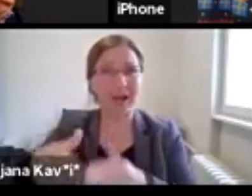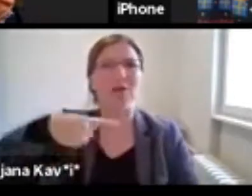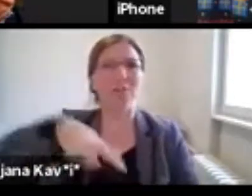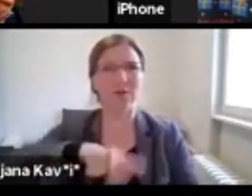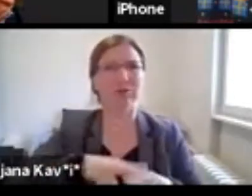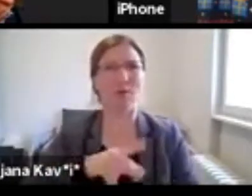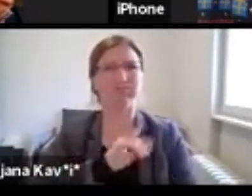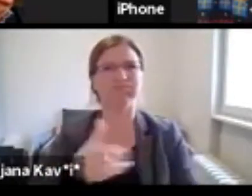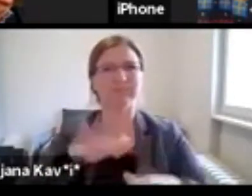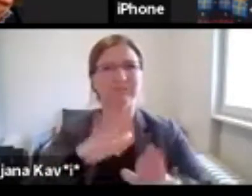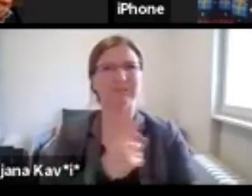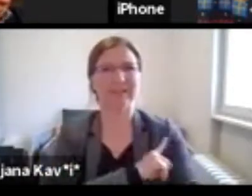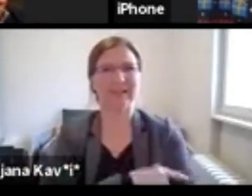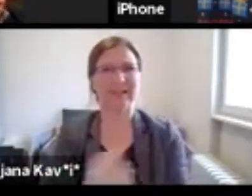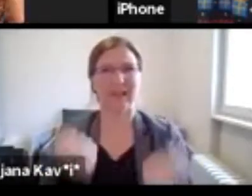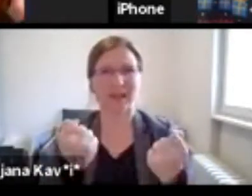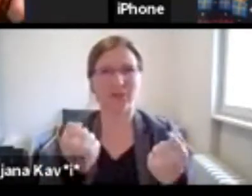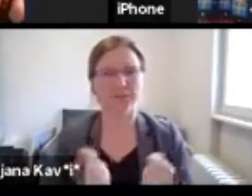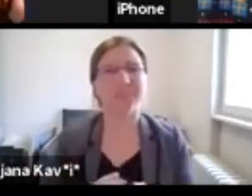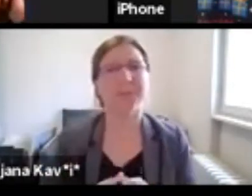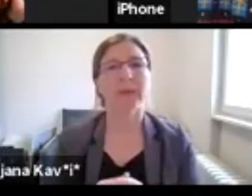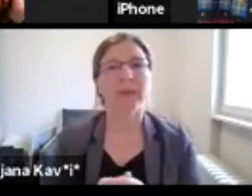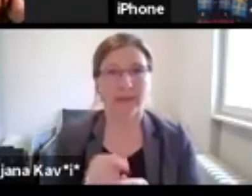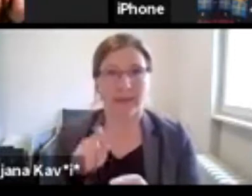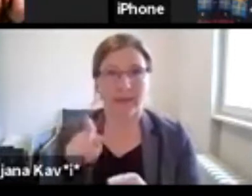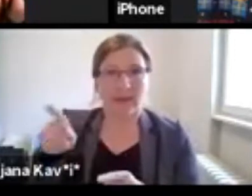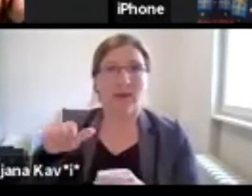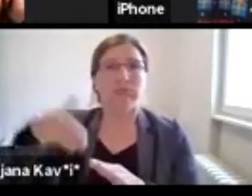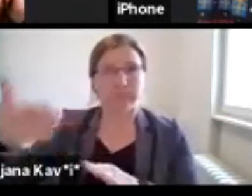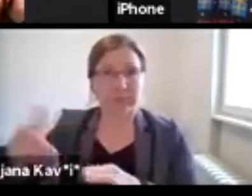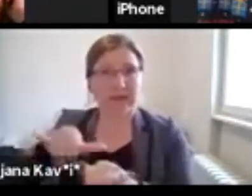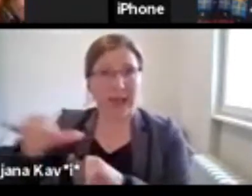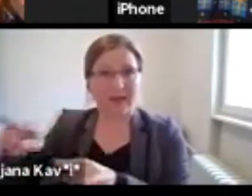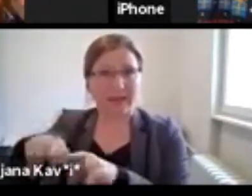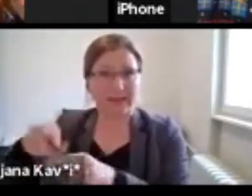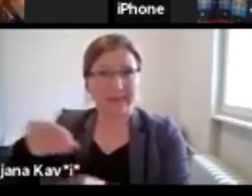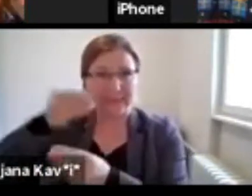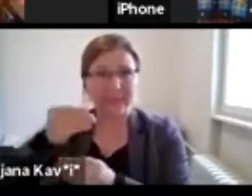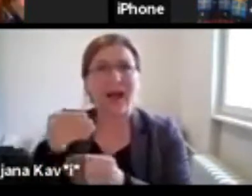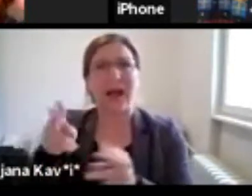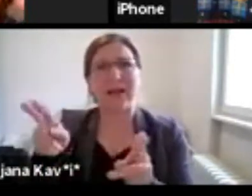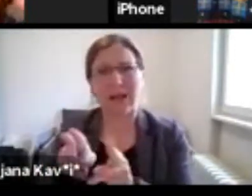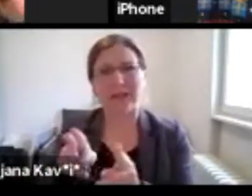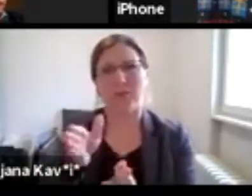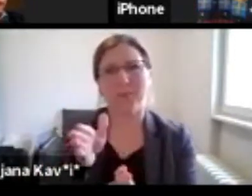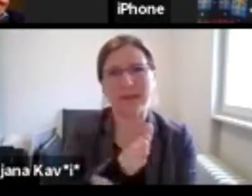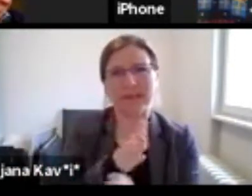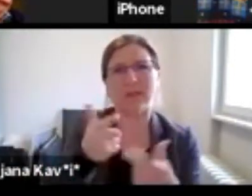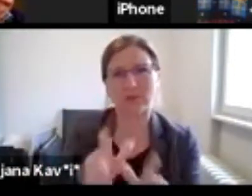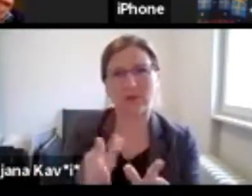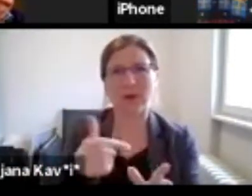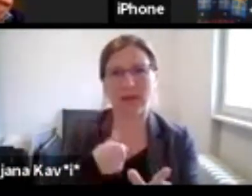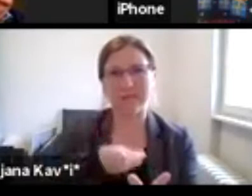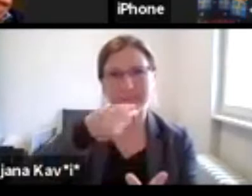Ali prije nego prepustim riječ ravnatelju Urihoa, dozvolite da moje kolegice iz za sada